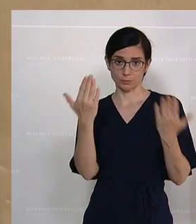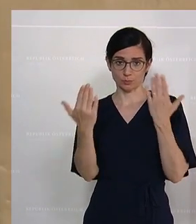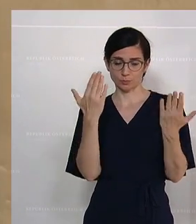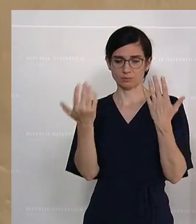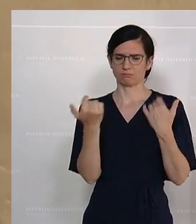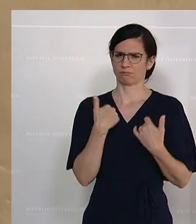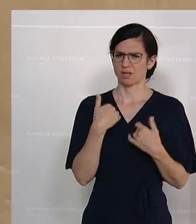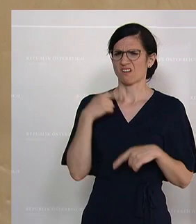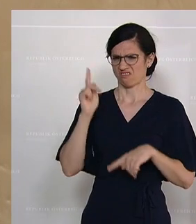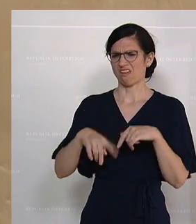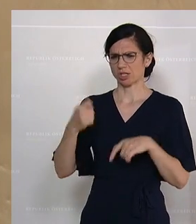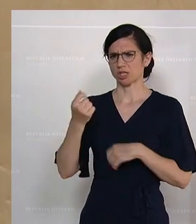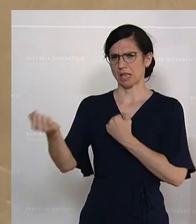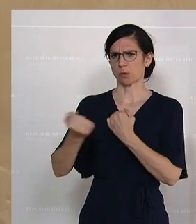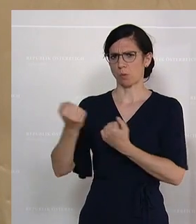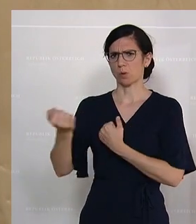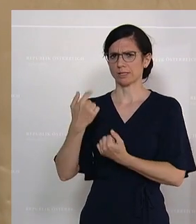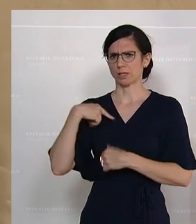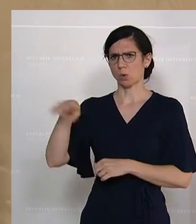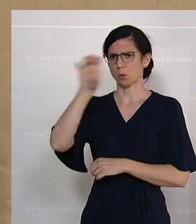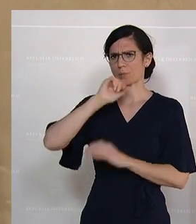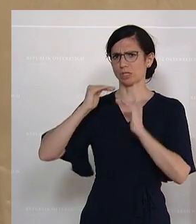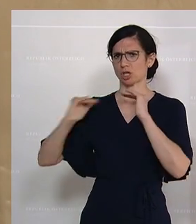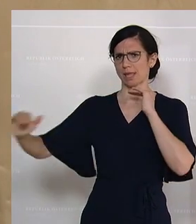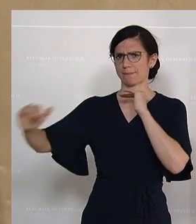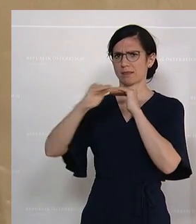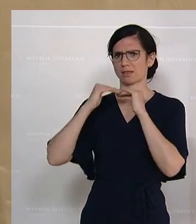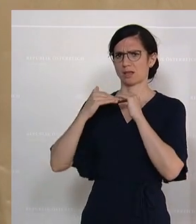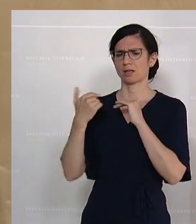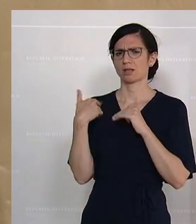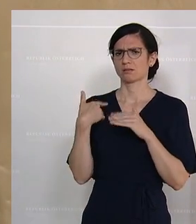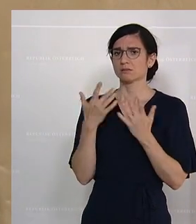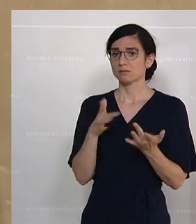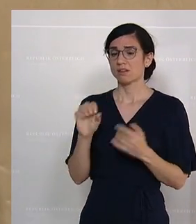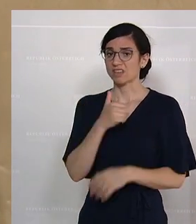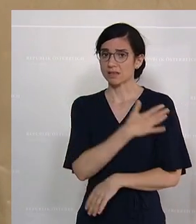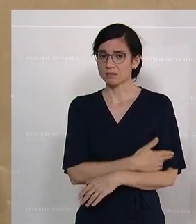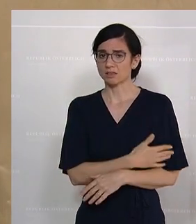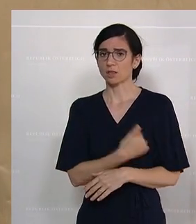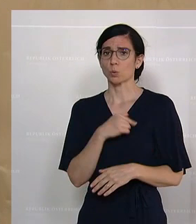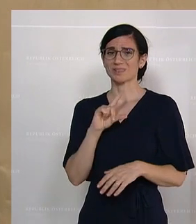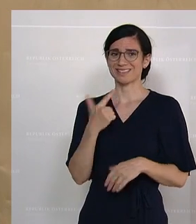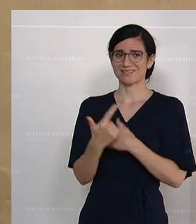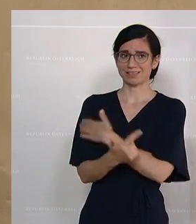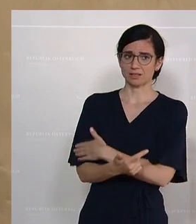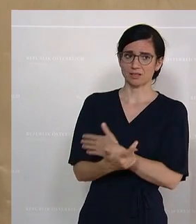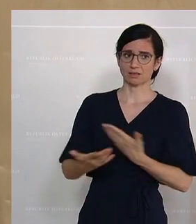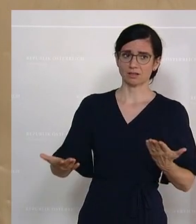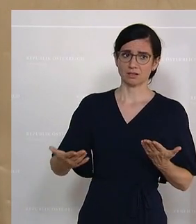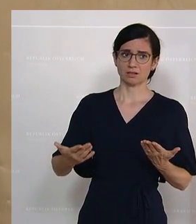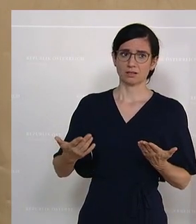einmal die falsche geldpolitik wie hier auf der europäischen ebene vollzogen wurde auf der einen seite aber natürlich auch